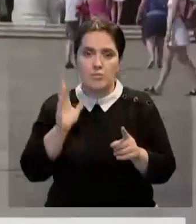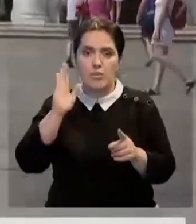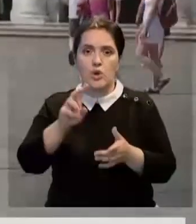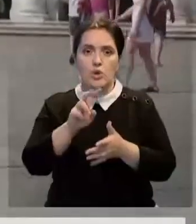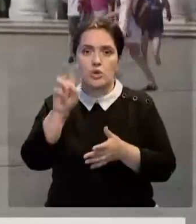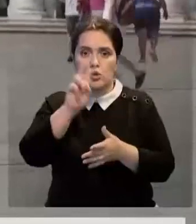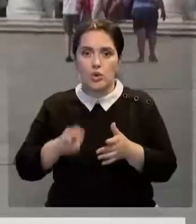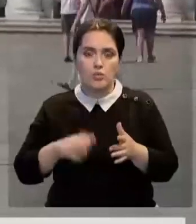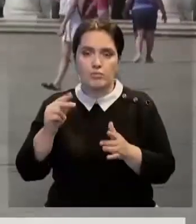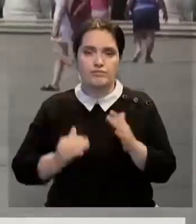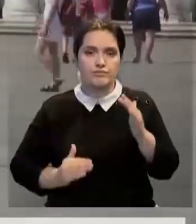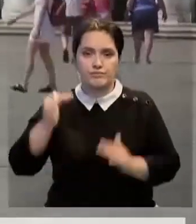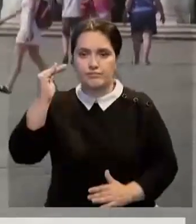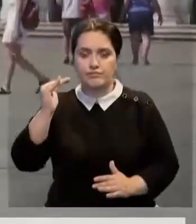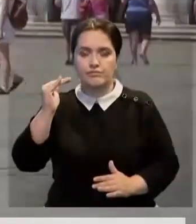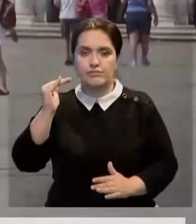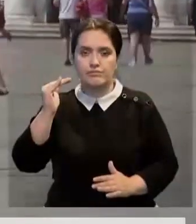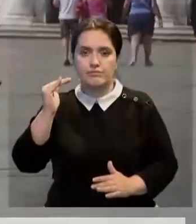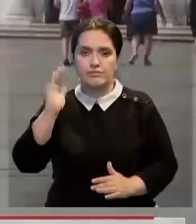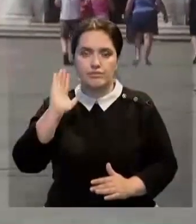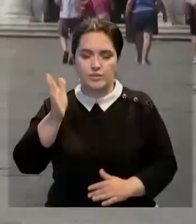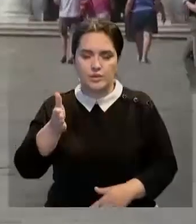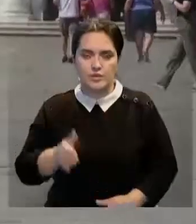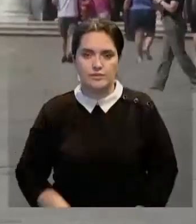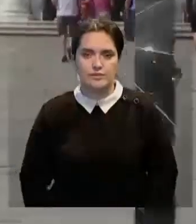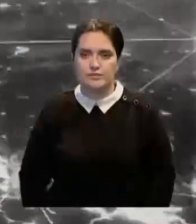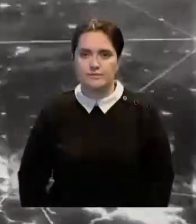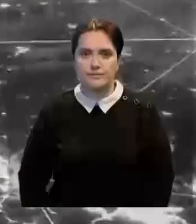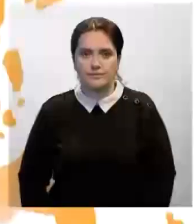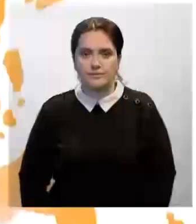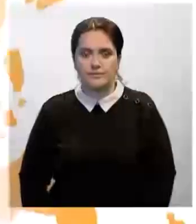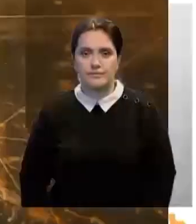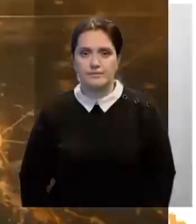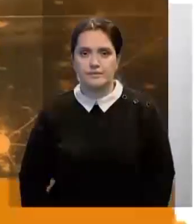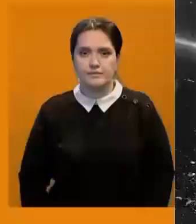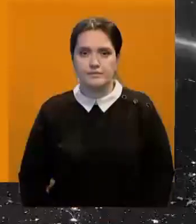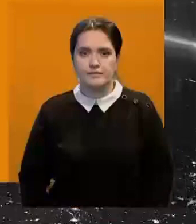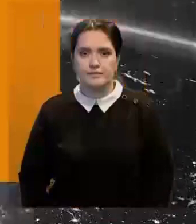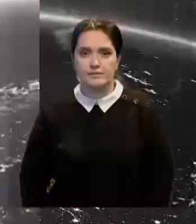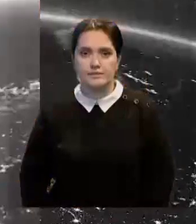продолжит обгонять евро, хотя и более медленными темпами.